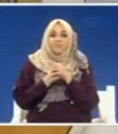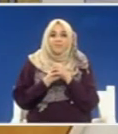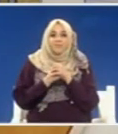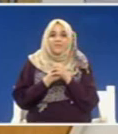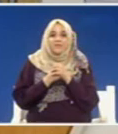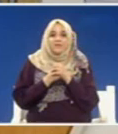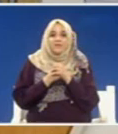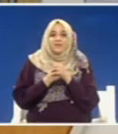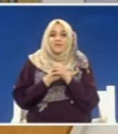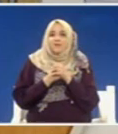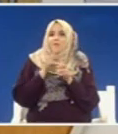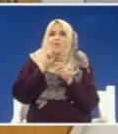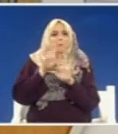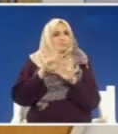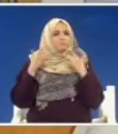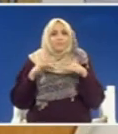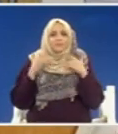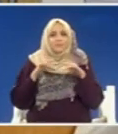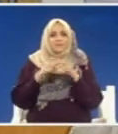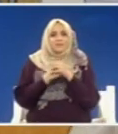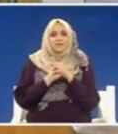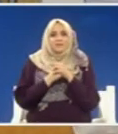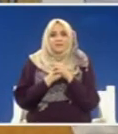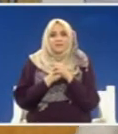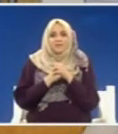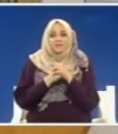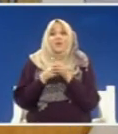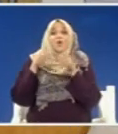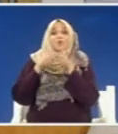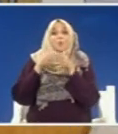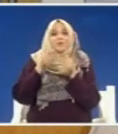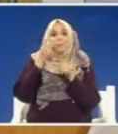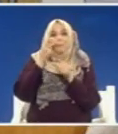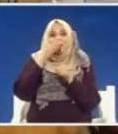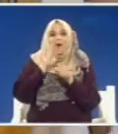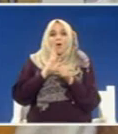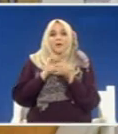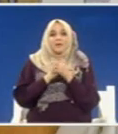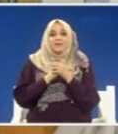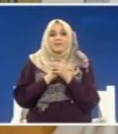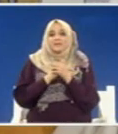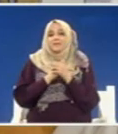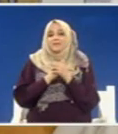ليس لهن في هذا الأمر، هذا خاطب أولياء الأمر نتاعهم قال لهم إذا جاءكم،